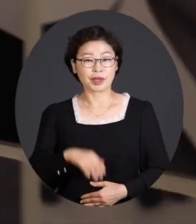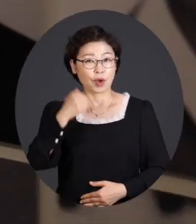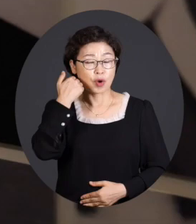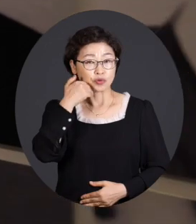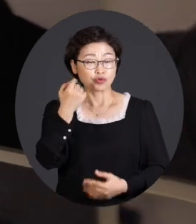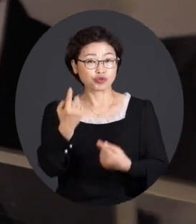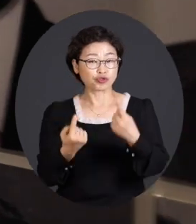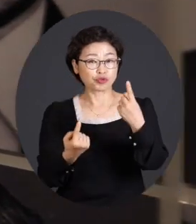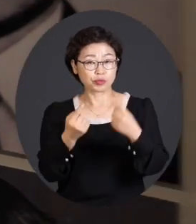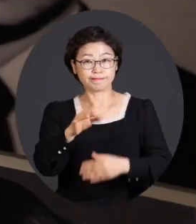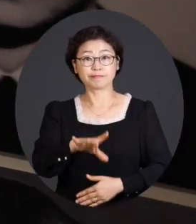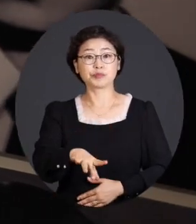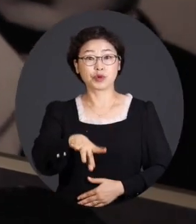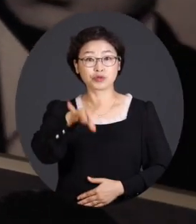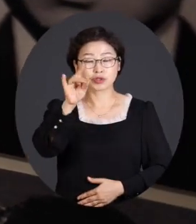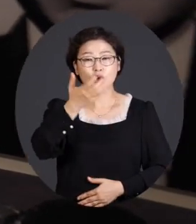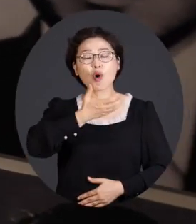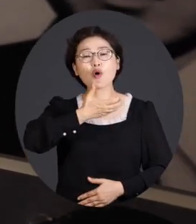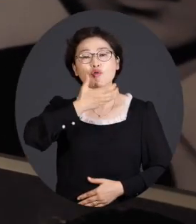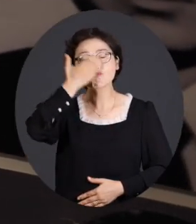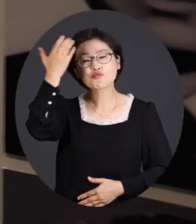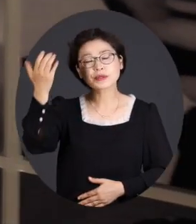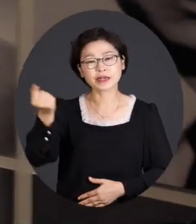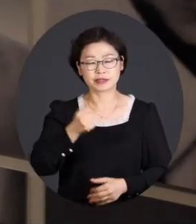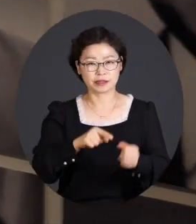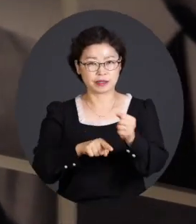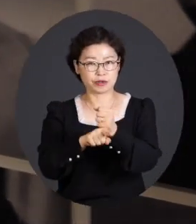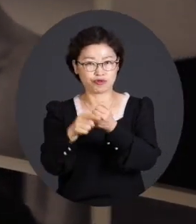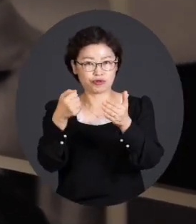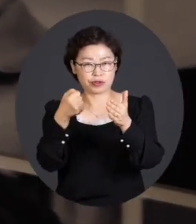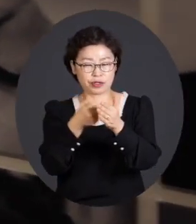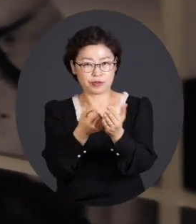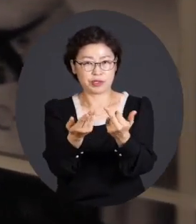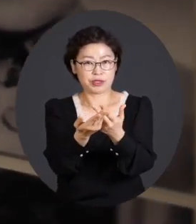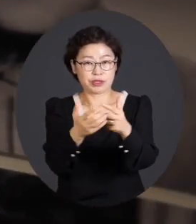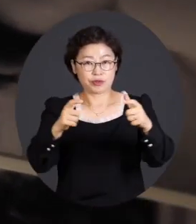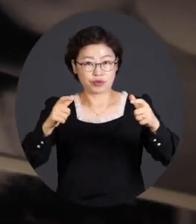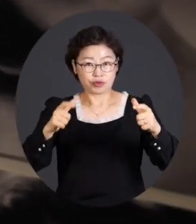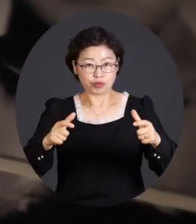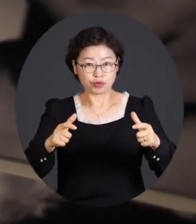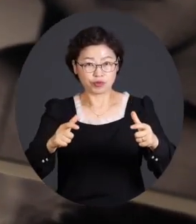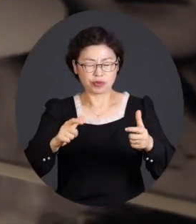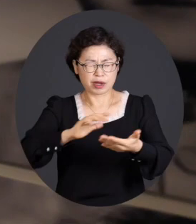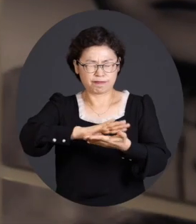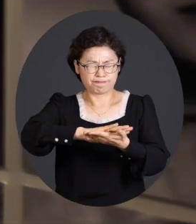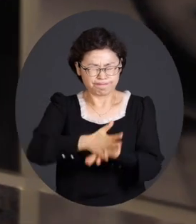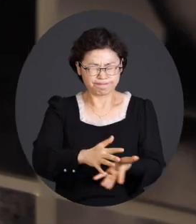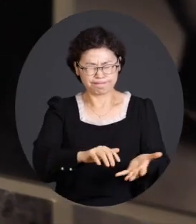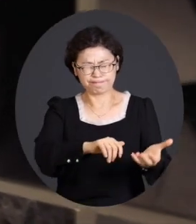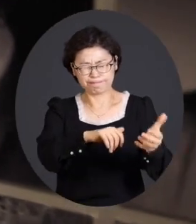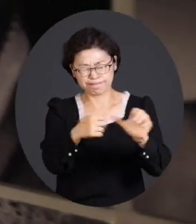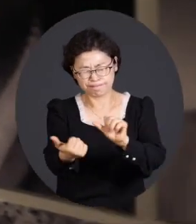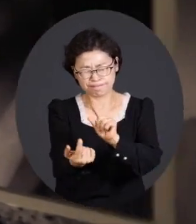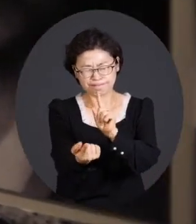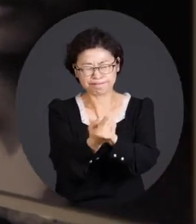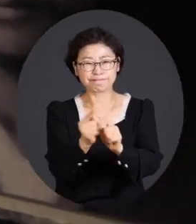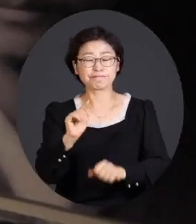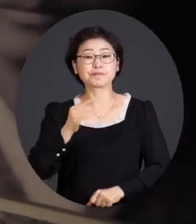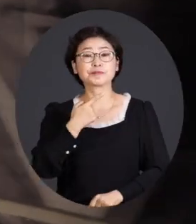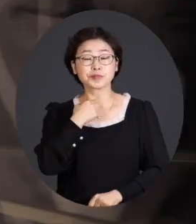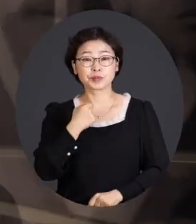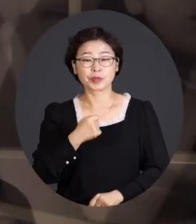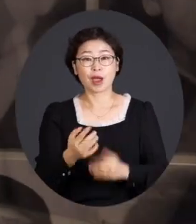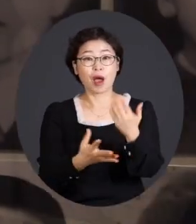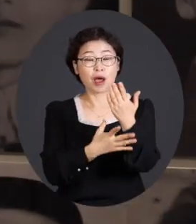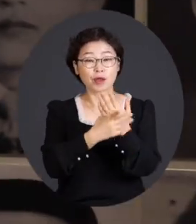누구보다 먼저 꿈을 꾸었다는 이유로 제주는 처참한 죽음과 마주했고